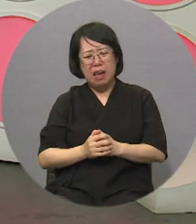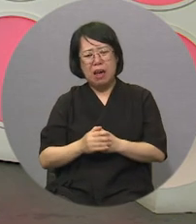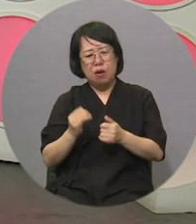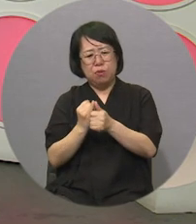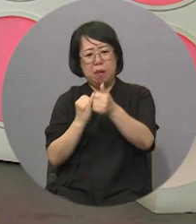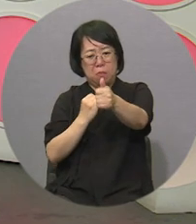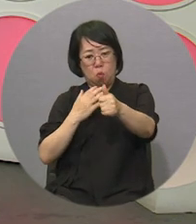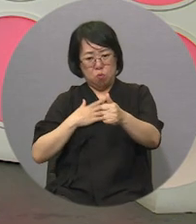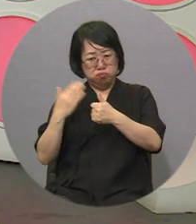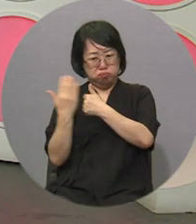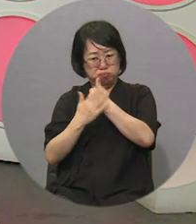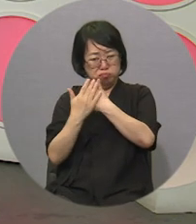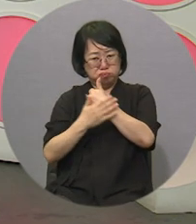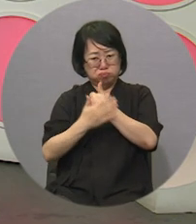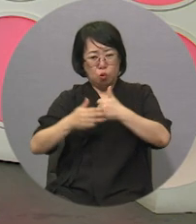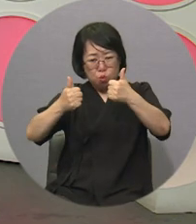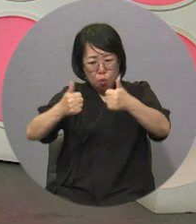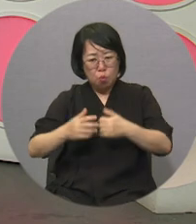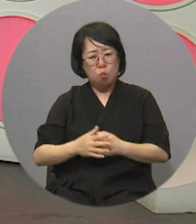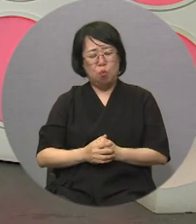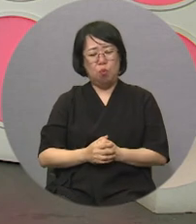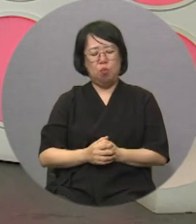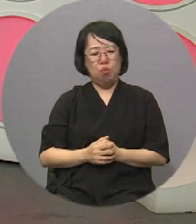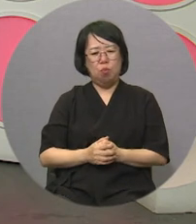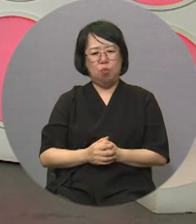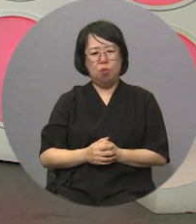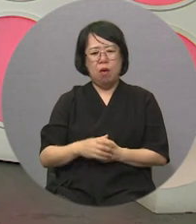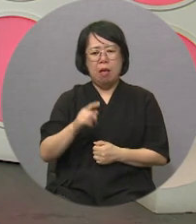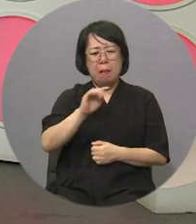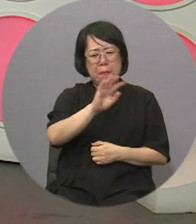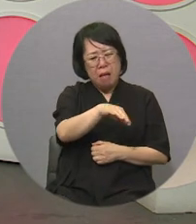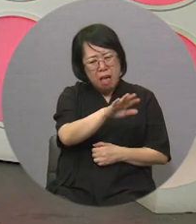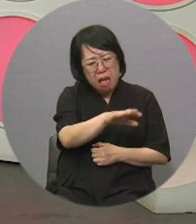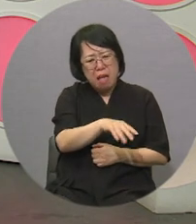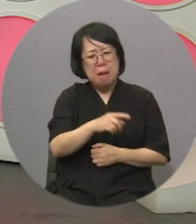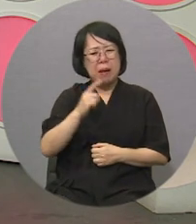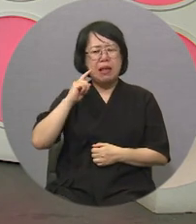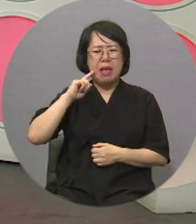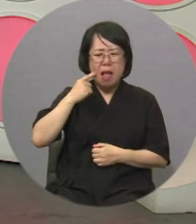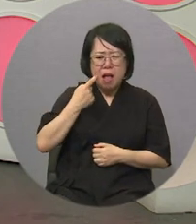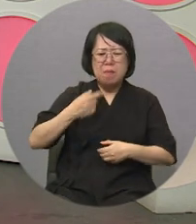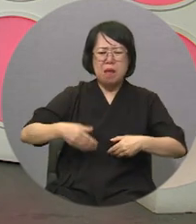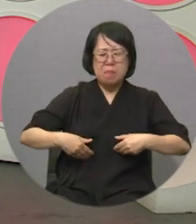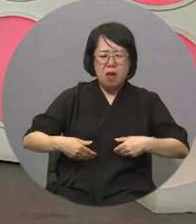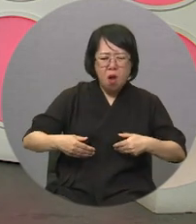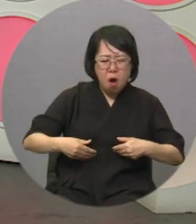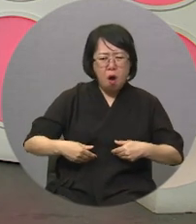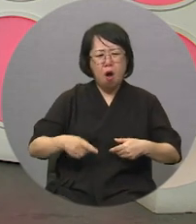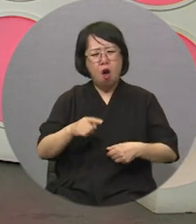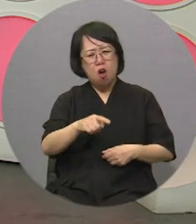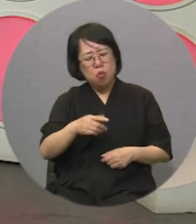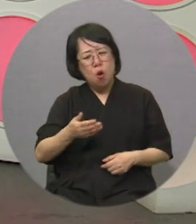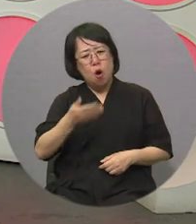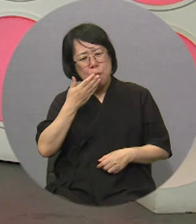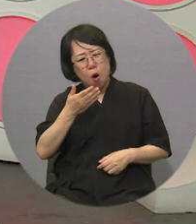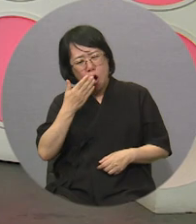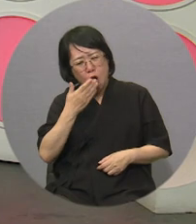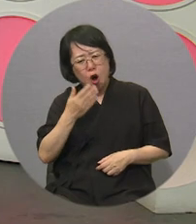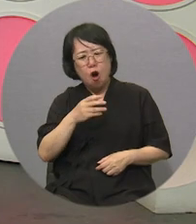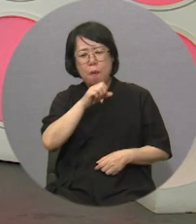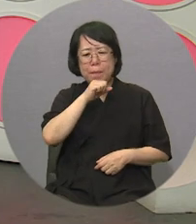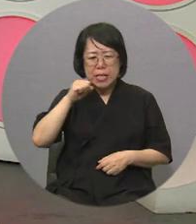했습니다 외모에 신경 쓰라면서 먹는 건 또 얼마나 권하는지인 3분은 뒤돌아서면 배